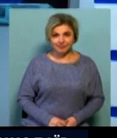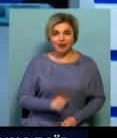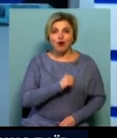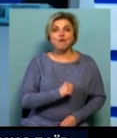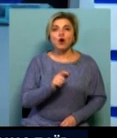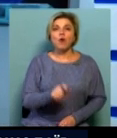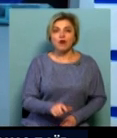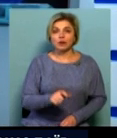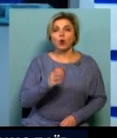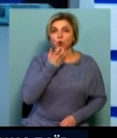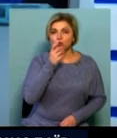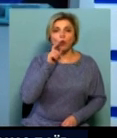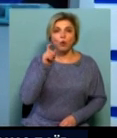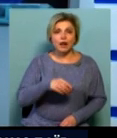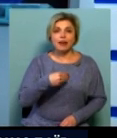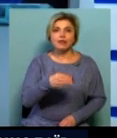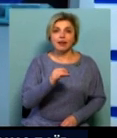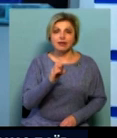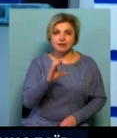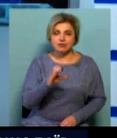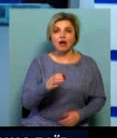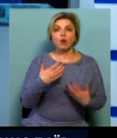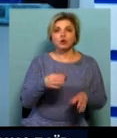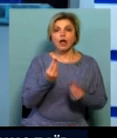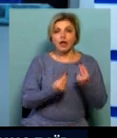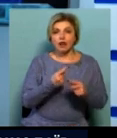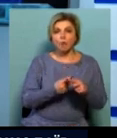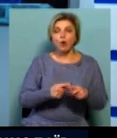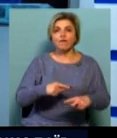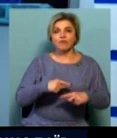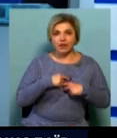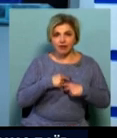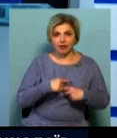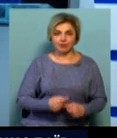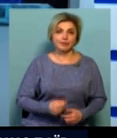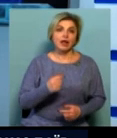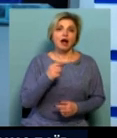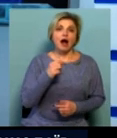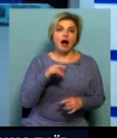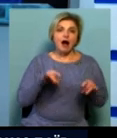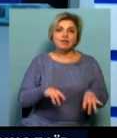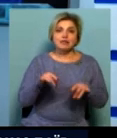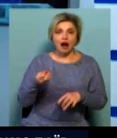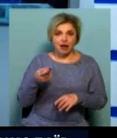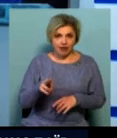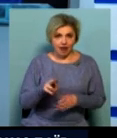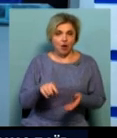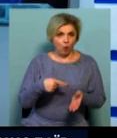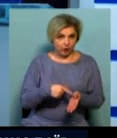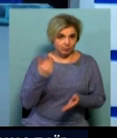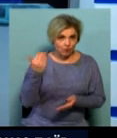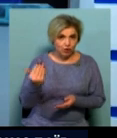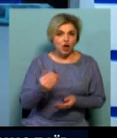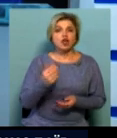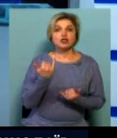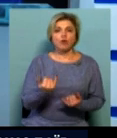Вихованка южноукраїнського тенісу Леся Цуренко вдруге у кар'єрі зіграє у півфіналі турніру WTA в австралійському Брізбені. Сьогодні у